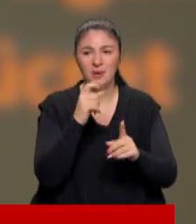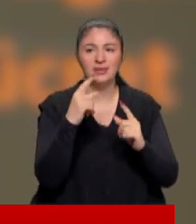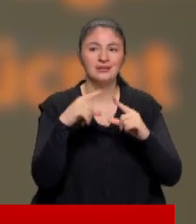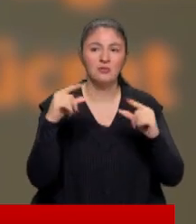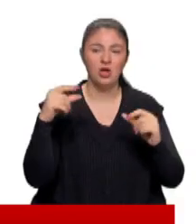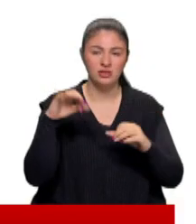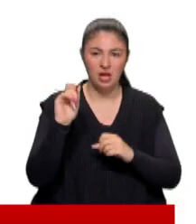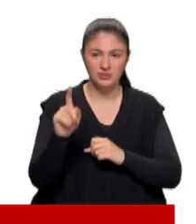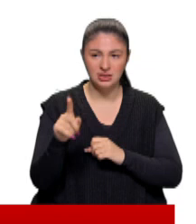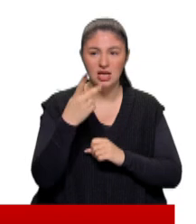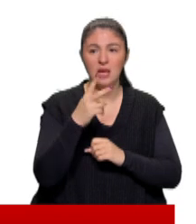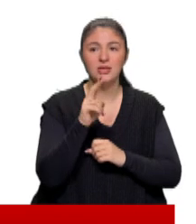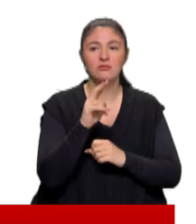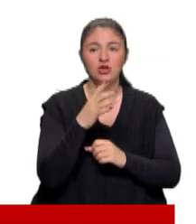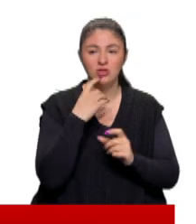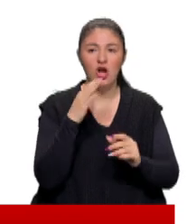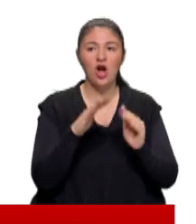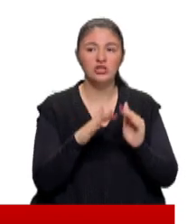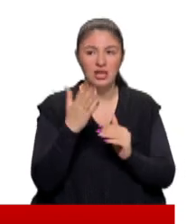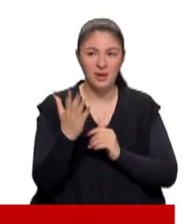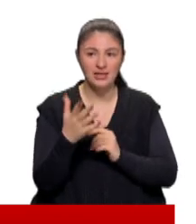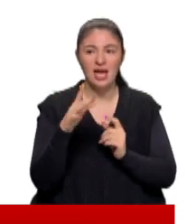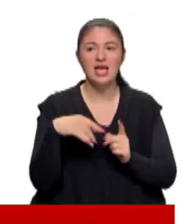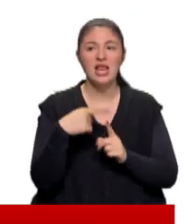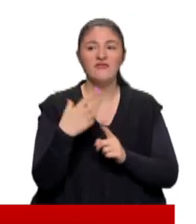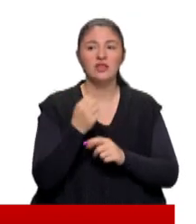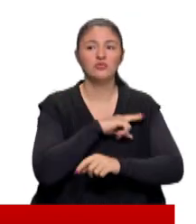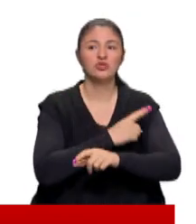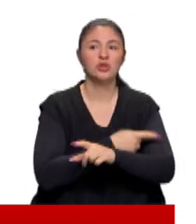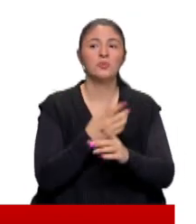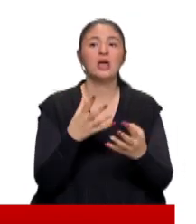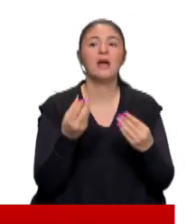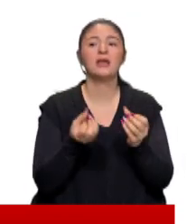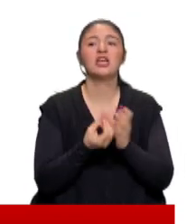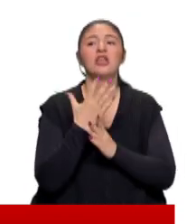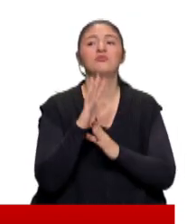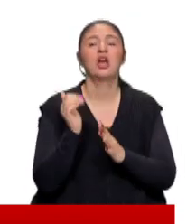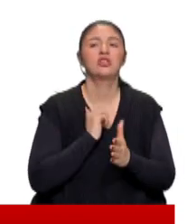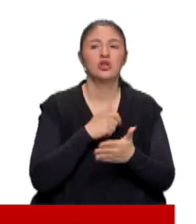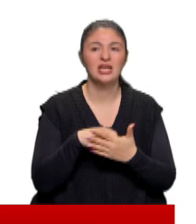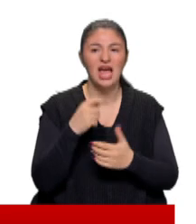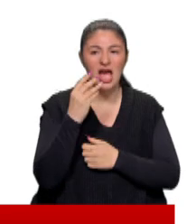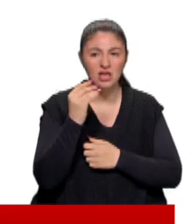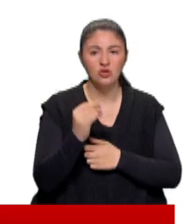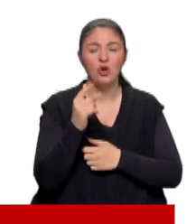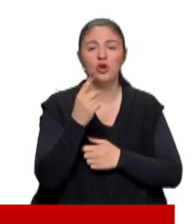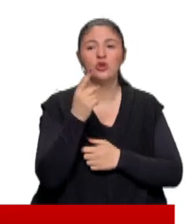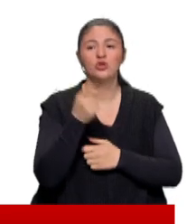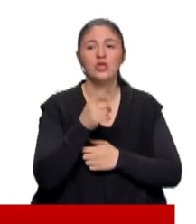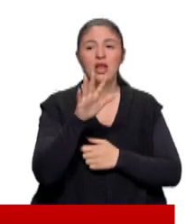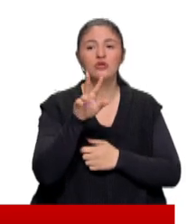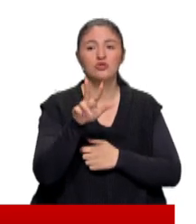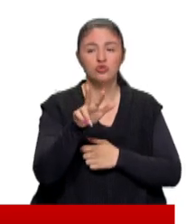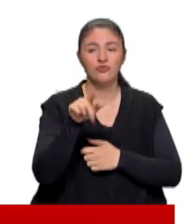tablo hazırladı. 2024'te ortalamada ilave alım gücü kaybı yaratmayacak asgari ücretin